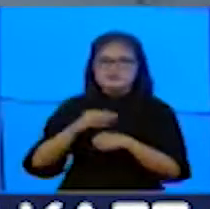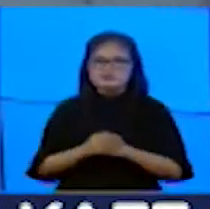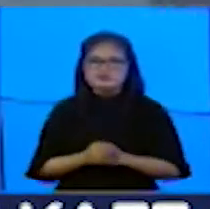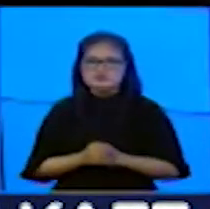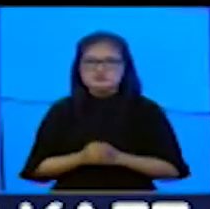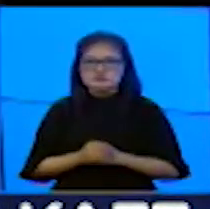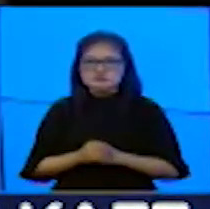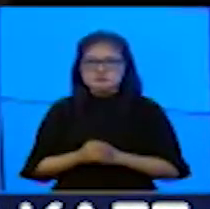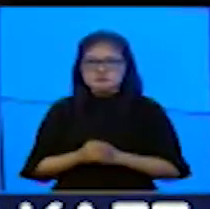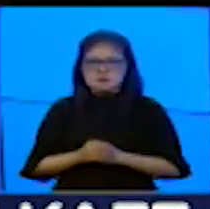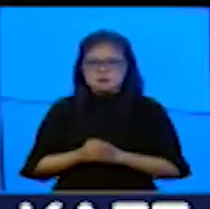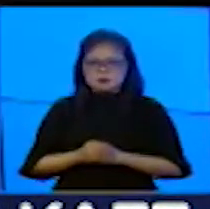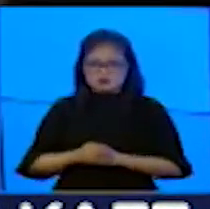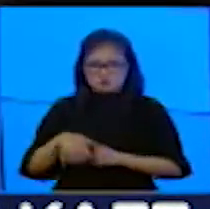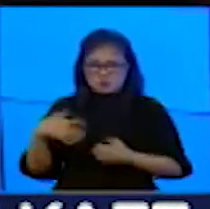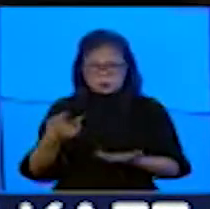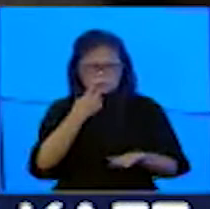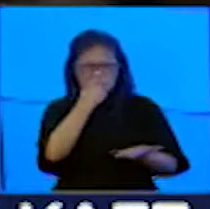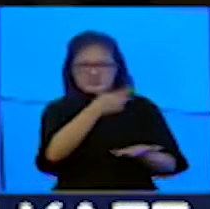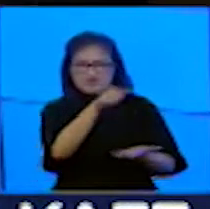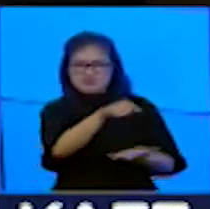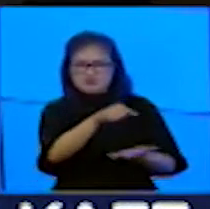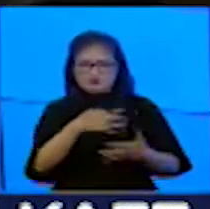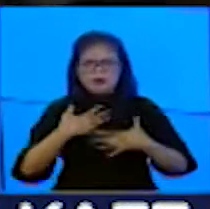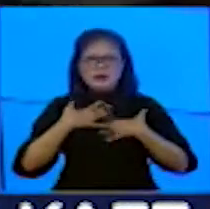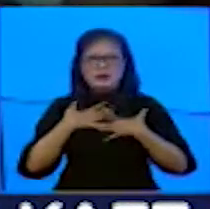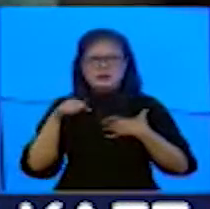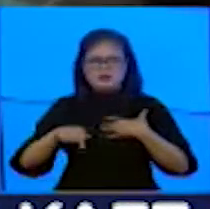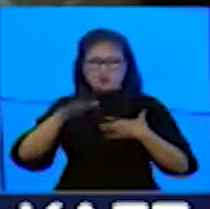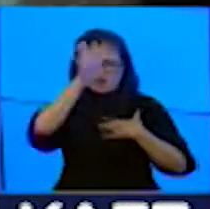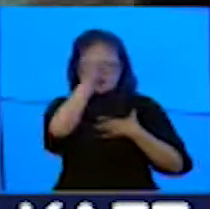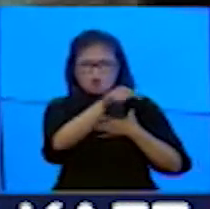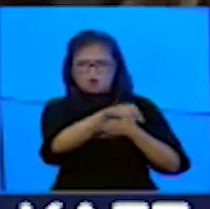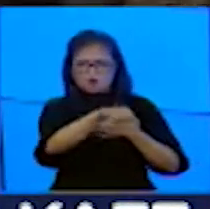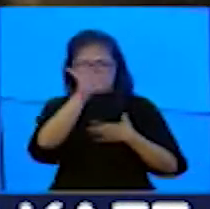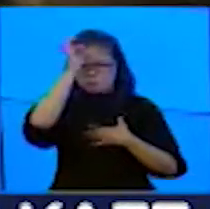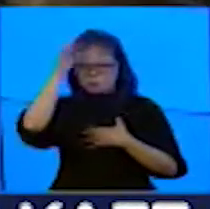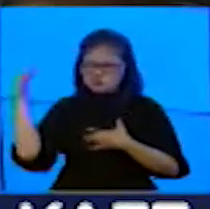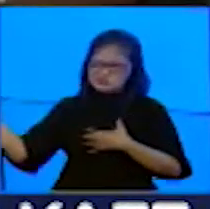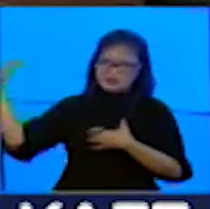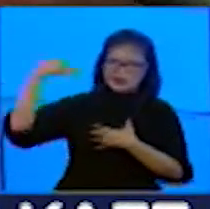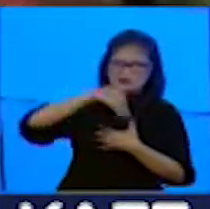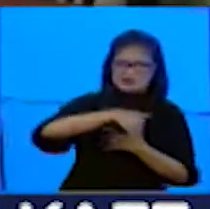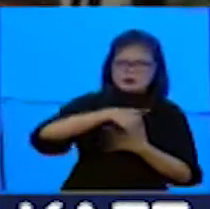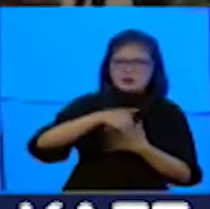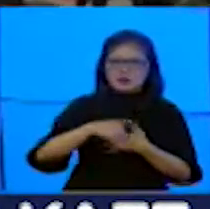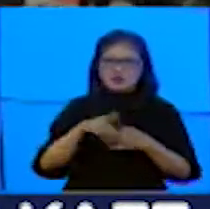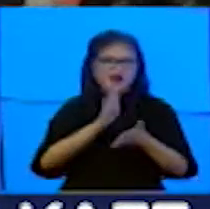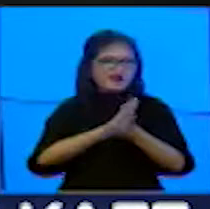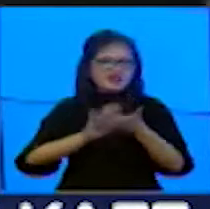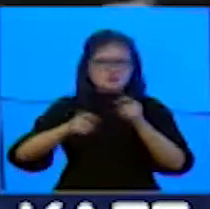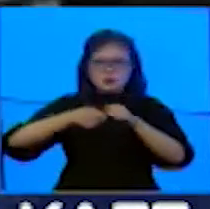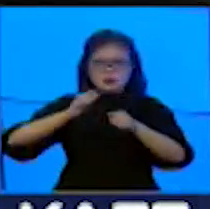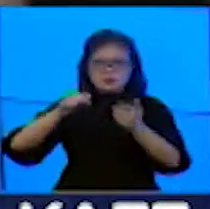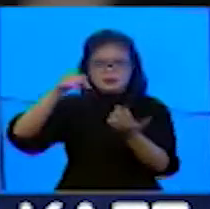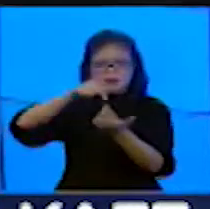Puluhan pengunjung panik saat mengetahui aparat gabungan yang datang untuk melakukan razia protokol kesehatan. Aparat pun menggelar rapid test massal